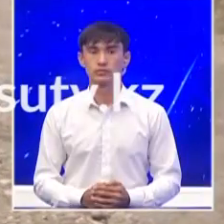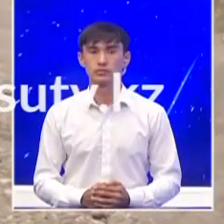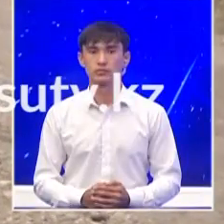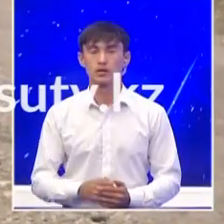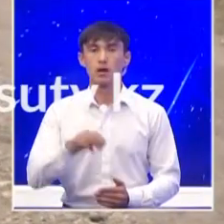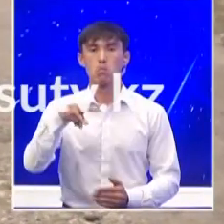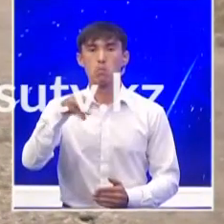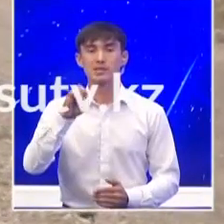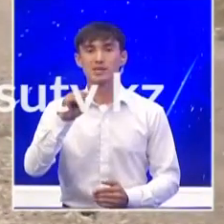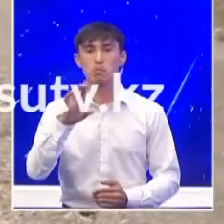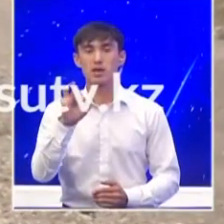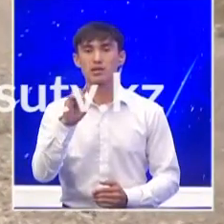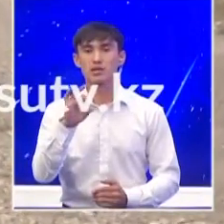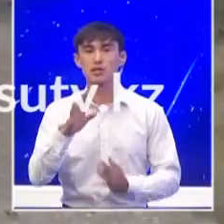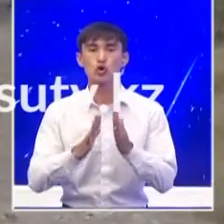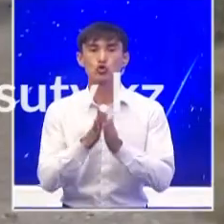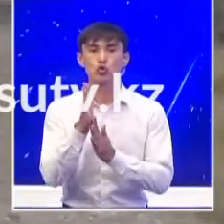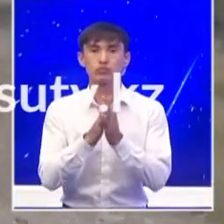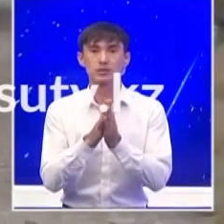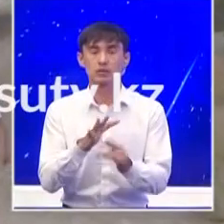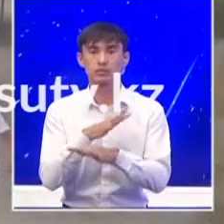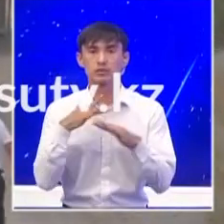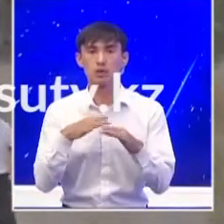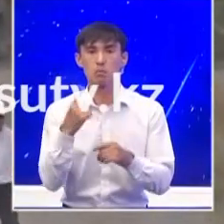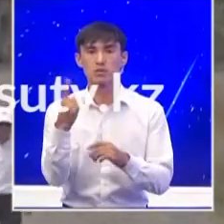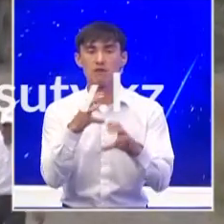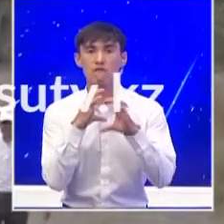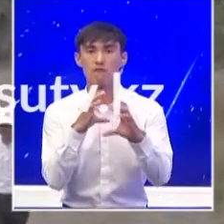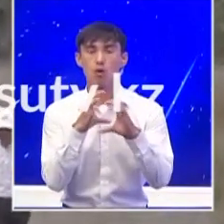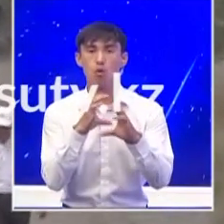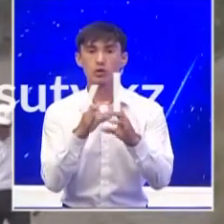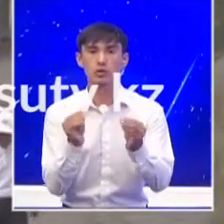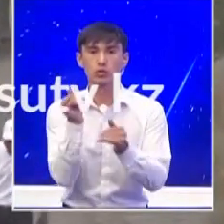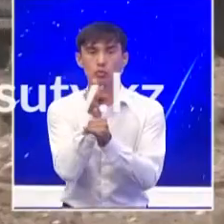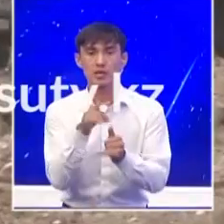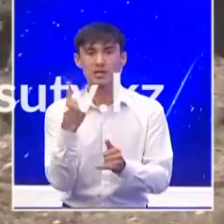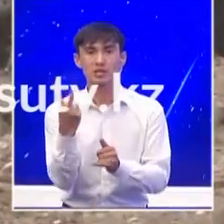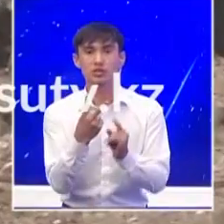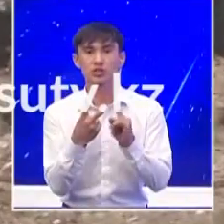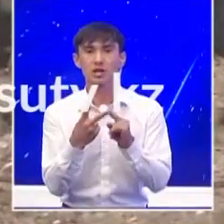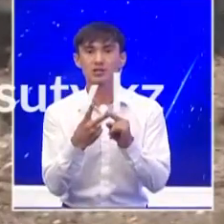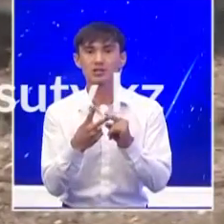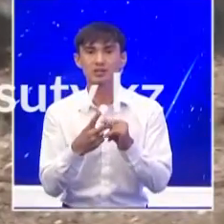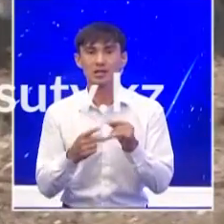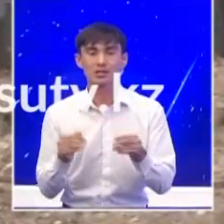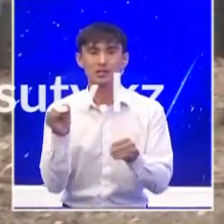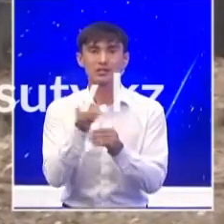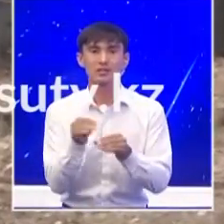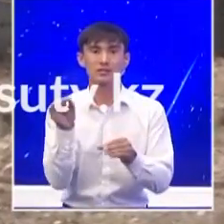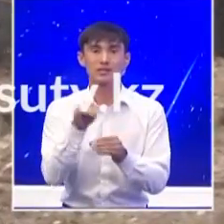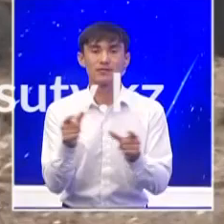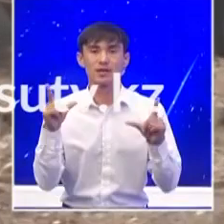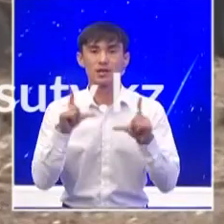Масақ бекетінде шөп тиелген көліктерді қарасы қалың. Бір жағы вагонға басып үлгірмей жатса, екінші жағынан ентелеп іркес-тіркес келіп